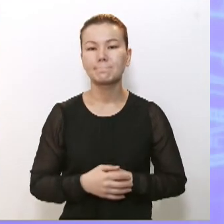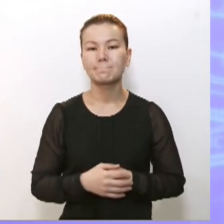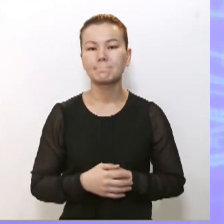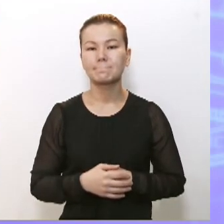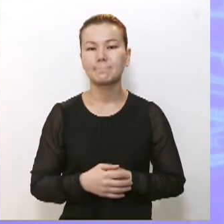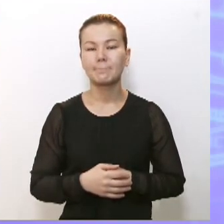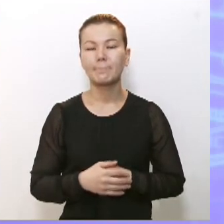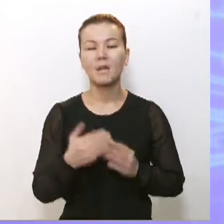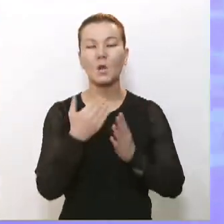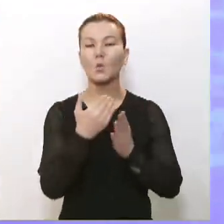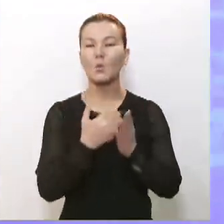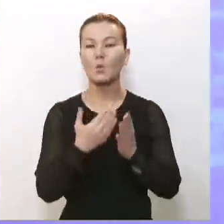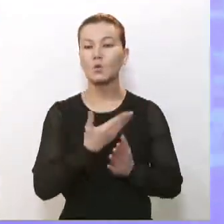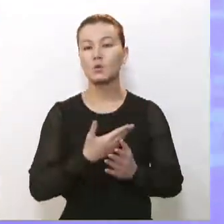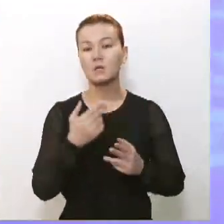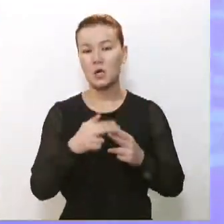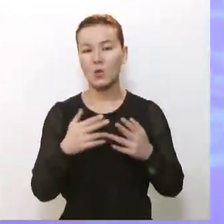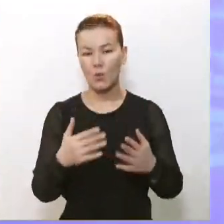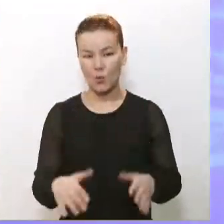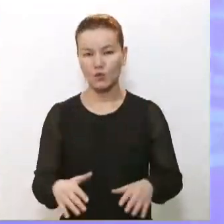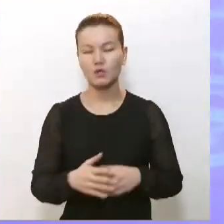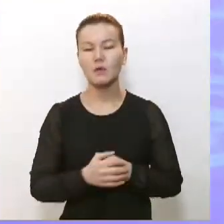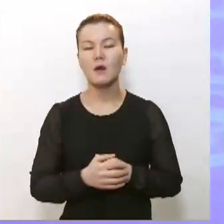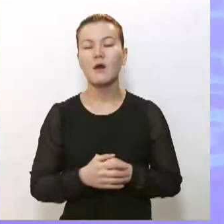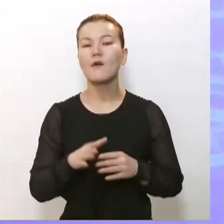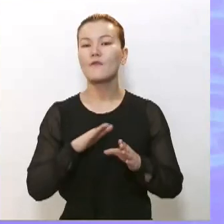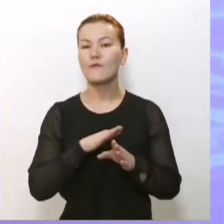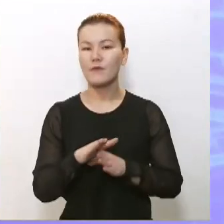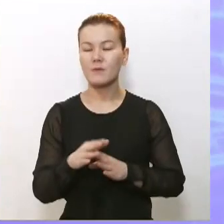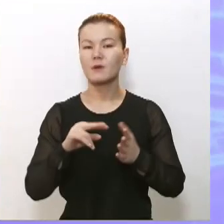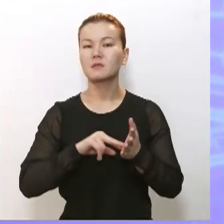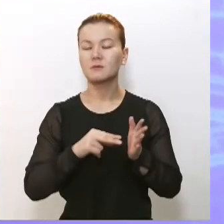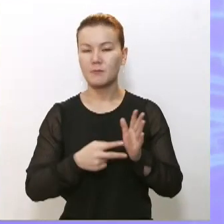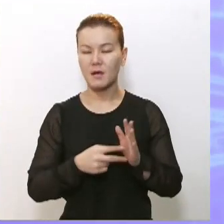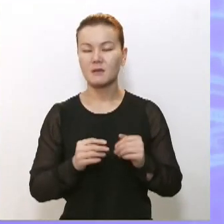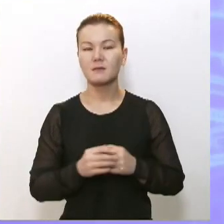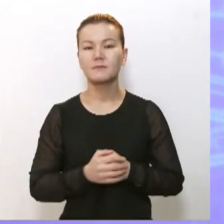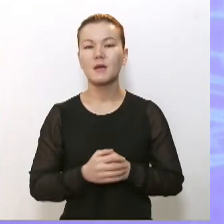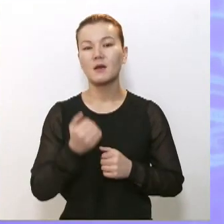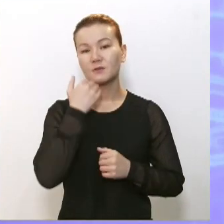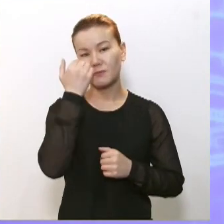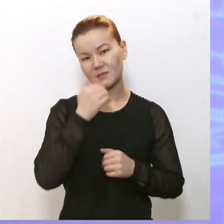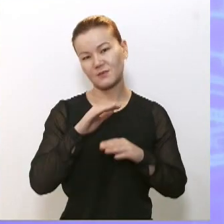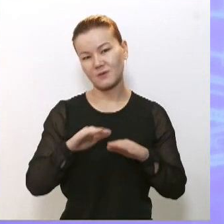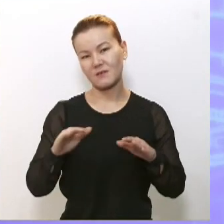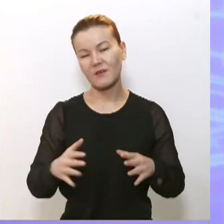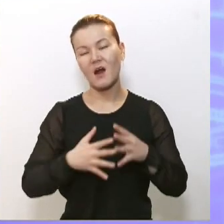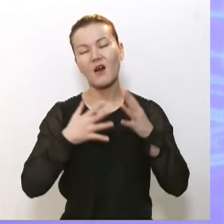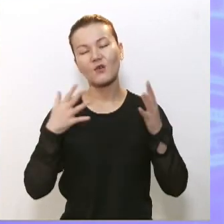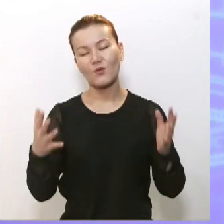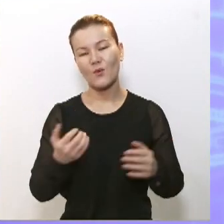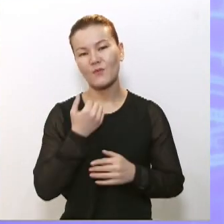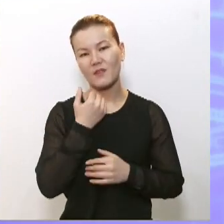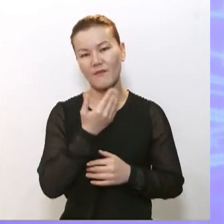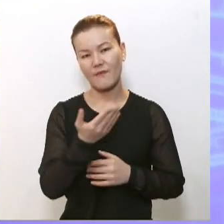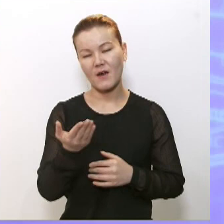урок наш окончен и выполнен план спасибо ребята огромная вам